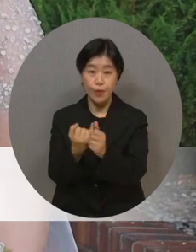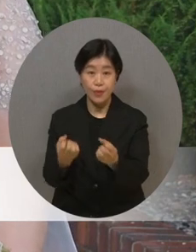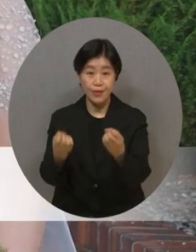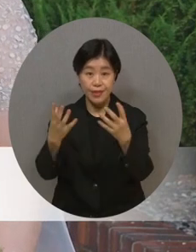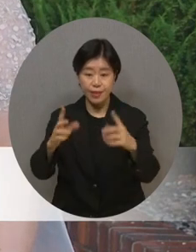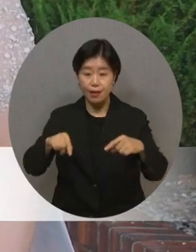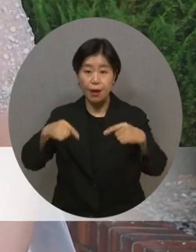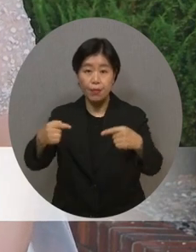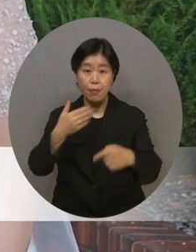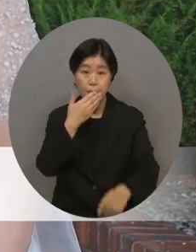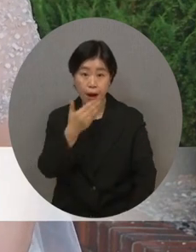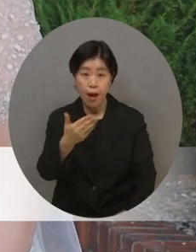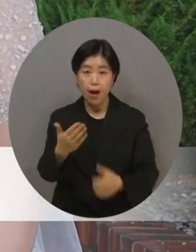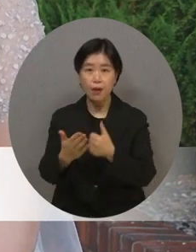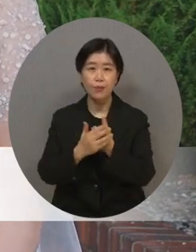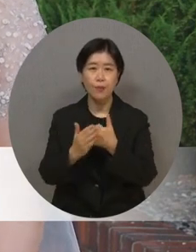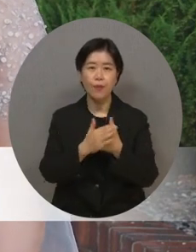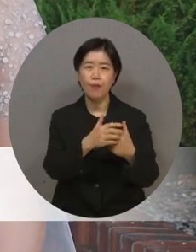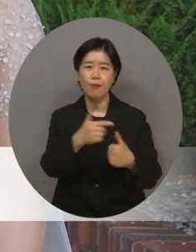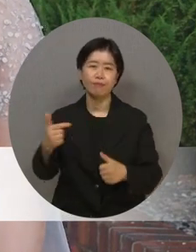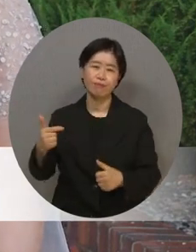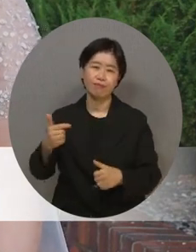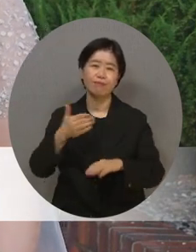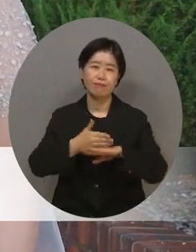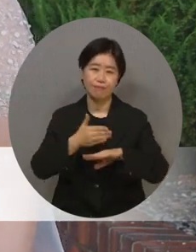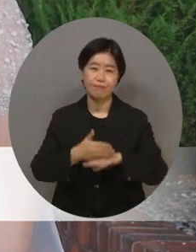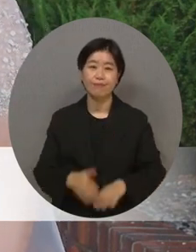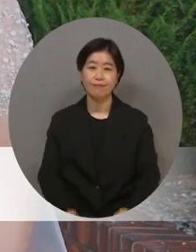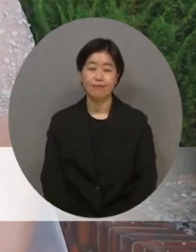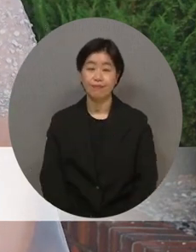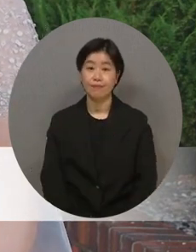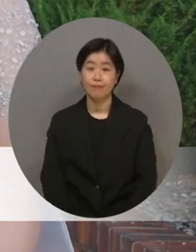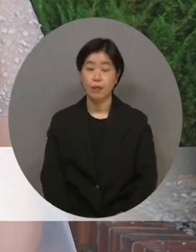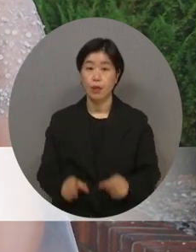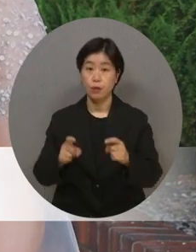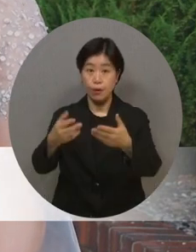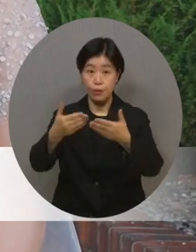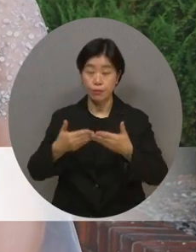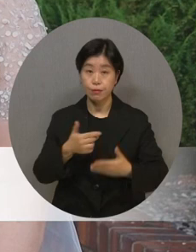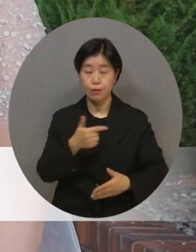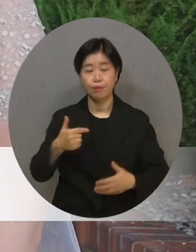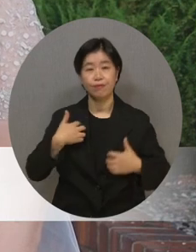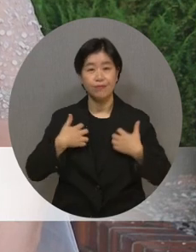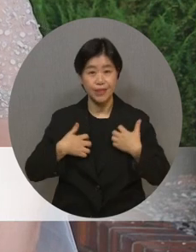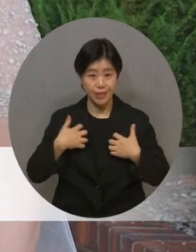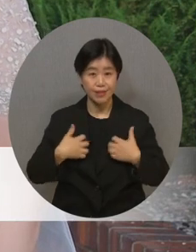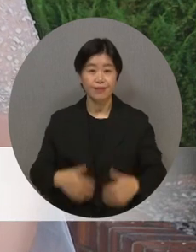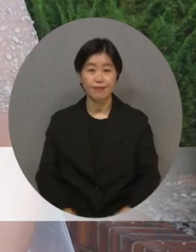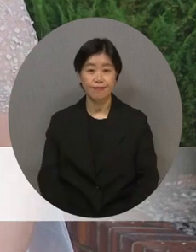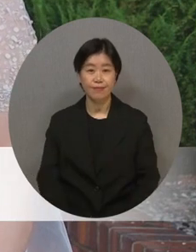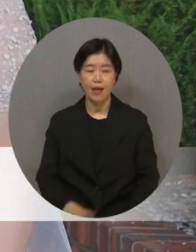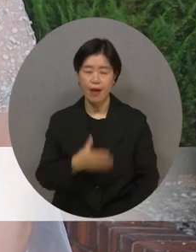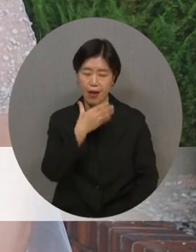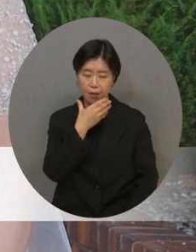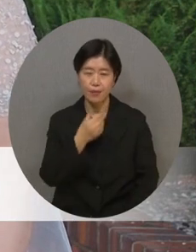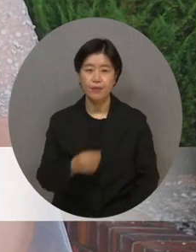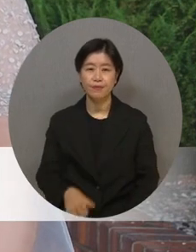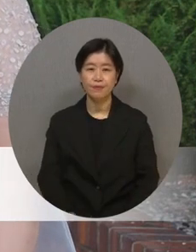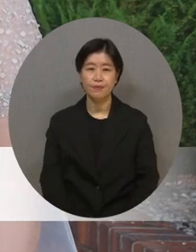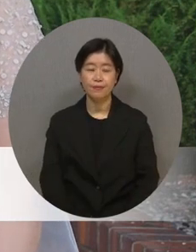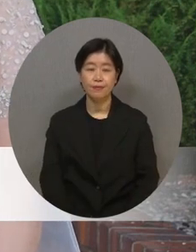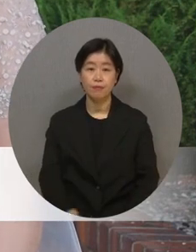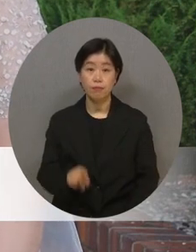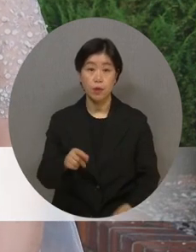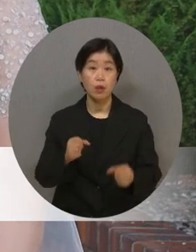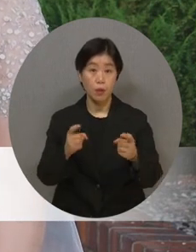여러 관계자분들에게 감사를 드리면서요. 이런 기회가 와서 너무너무 즐겁고 행복합니다.